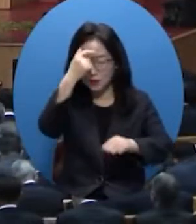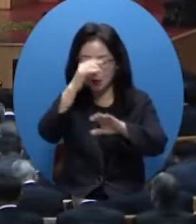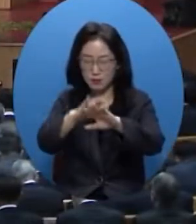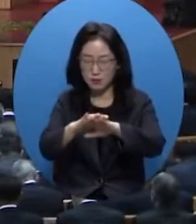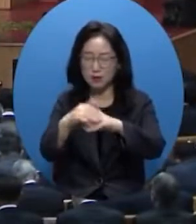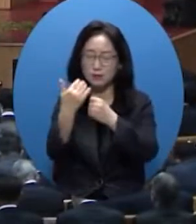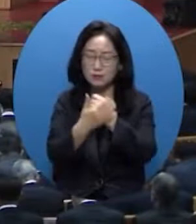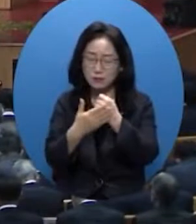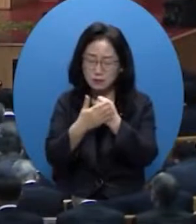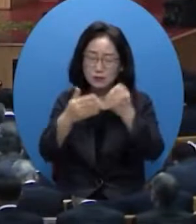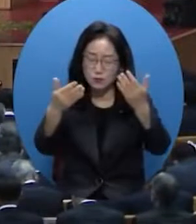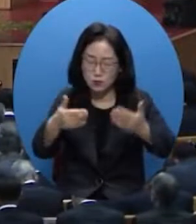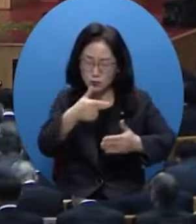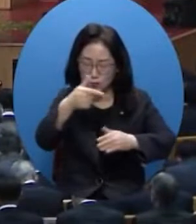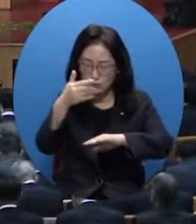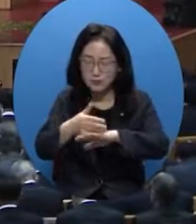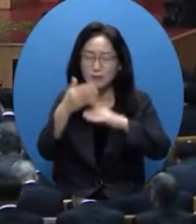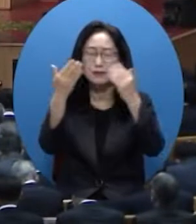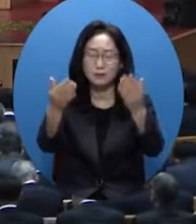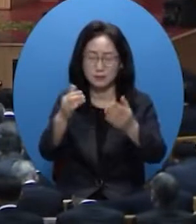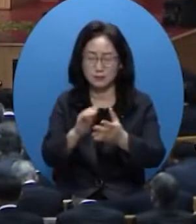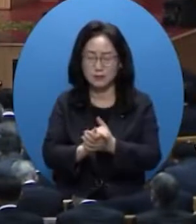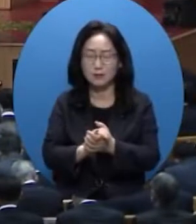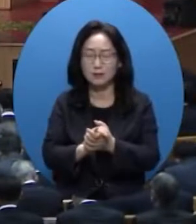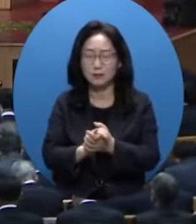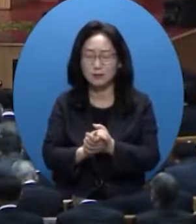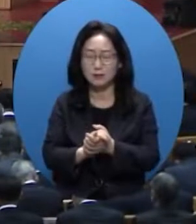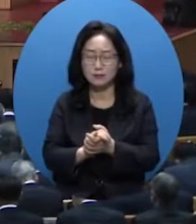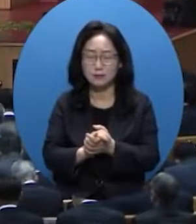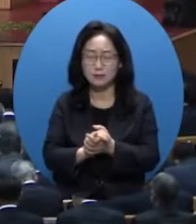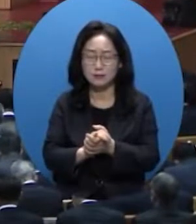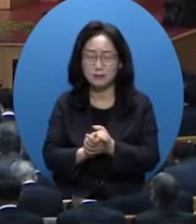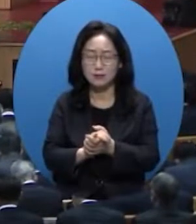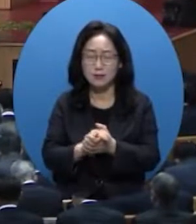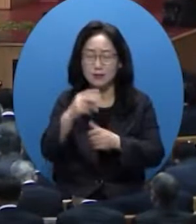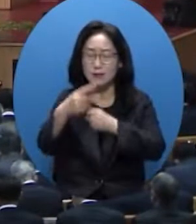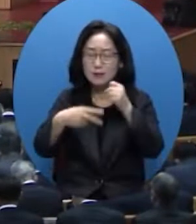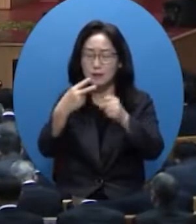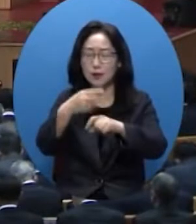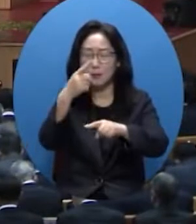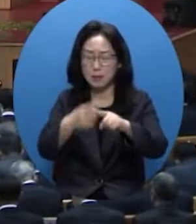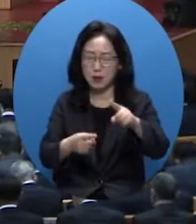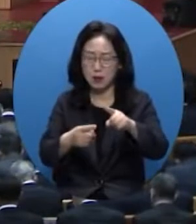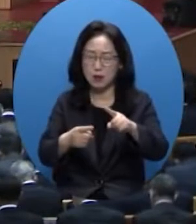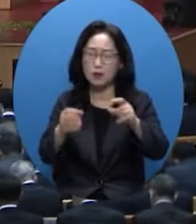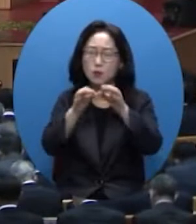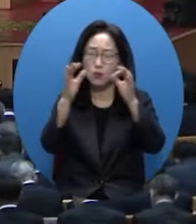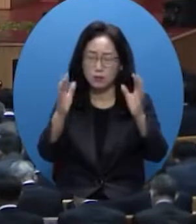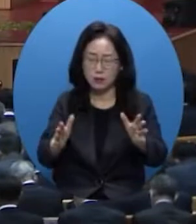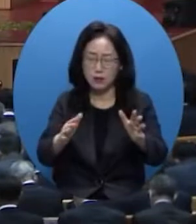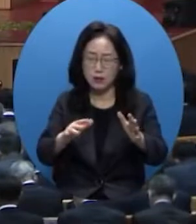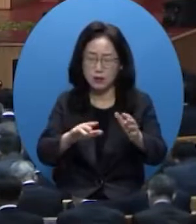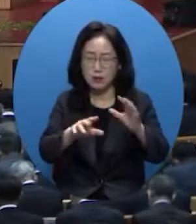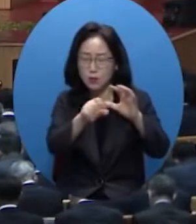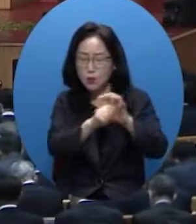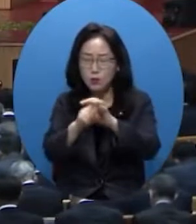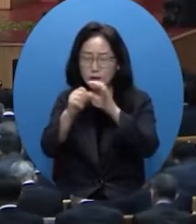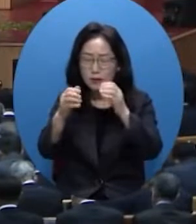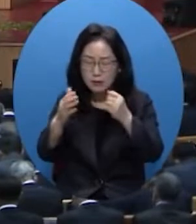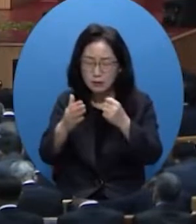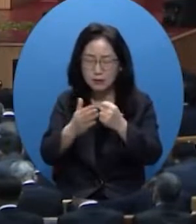은혜를 주신 것을 감사합니다 지난 2년 방 가까이 코라 로 인해서 제도로 예배를 못